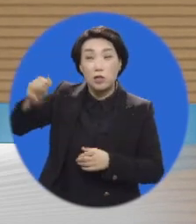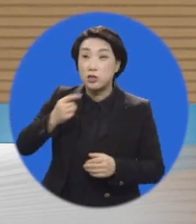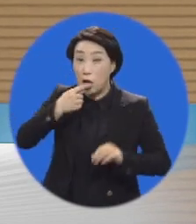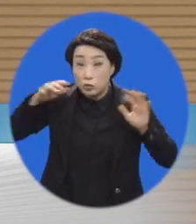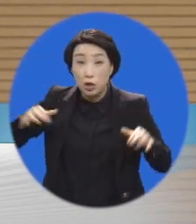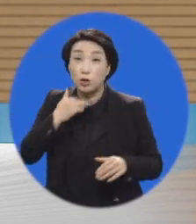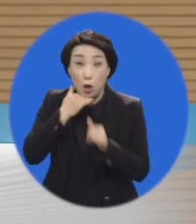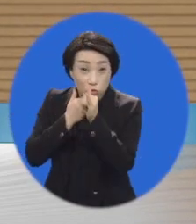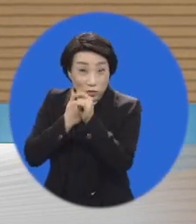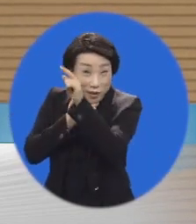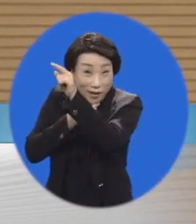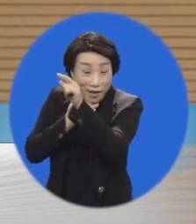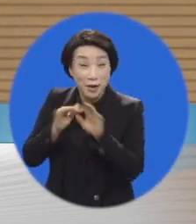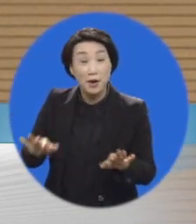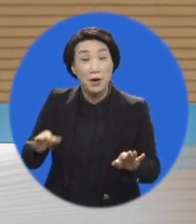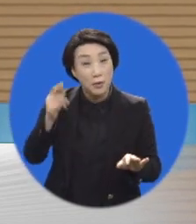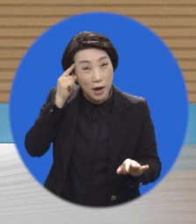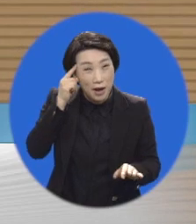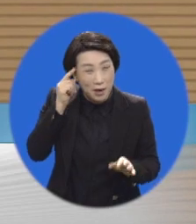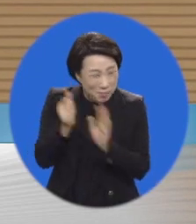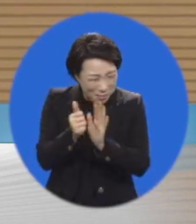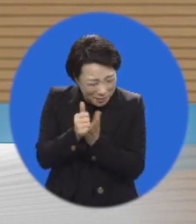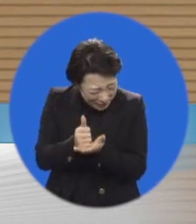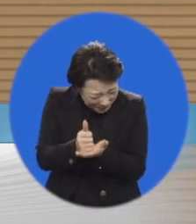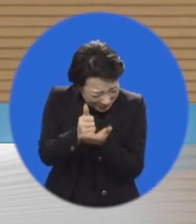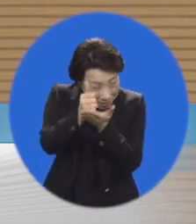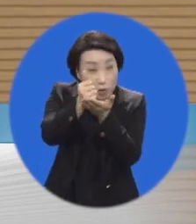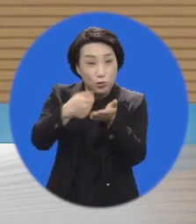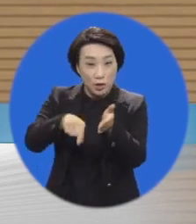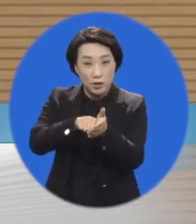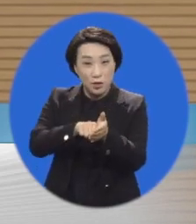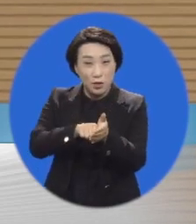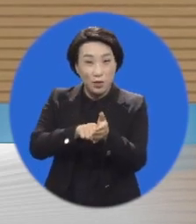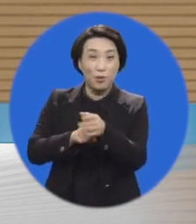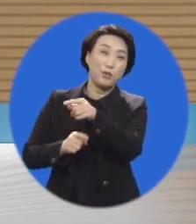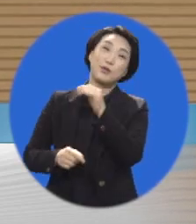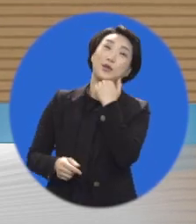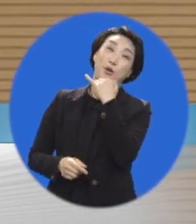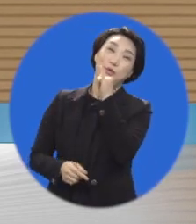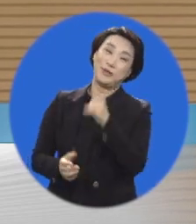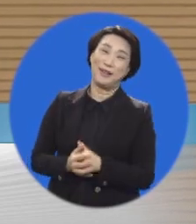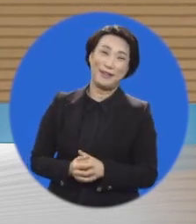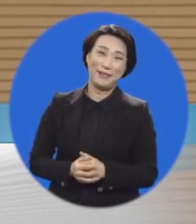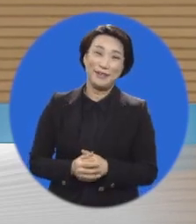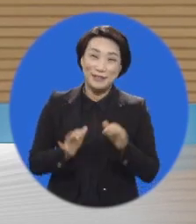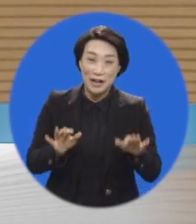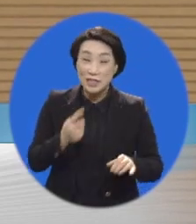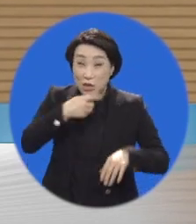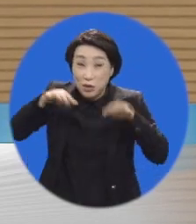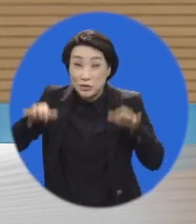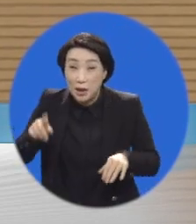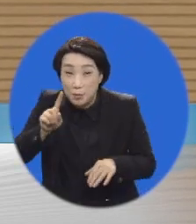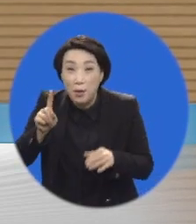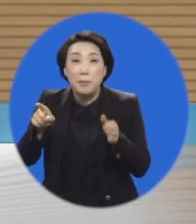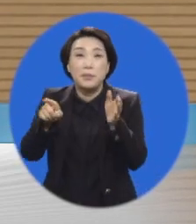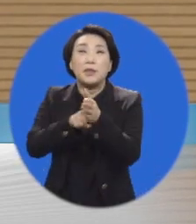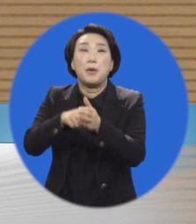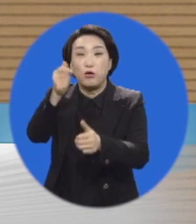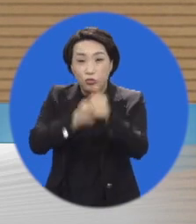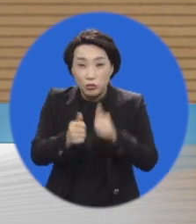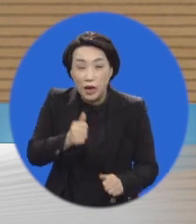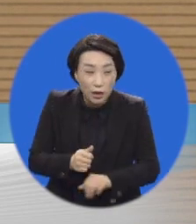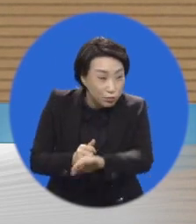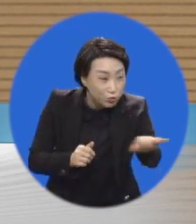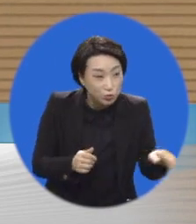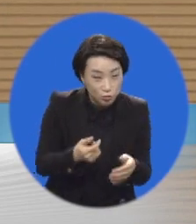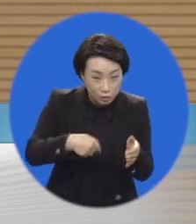왜 잘 모시고 섬기려고. 그런데 그래서 천사들은 믿음의 후사들을